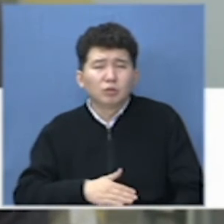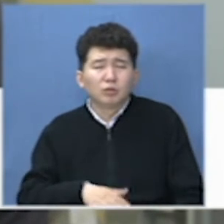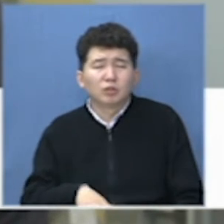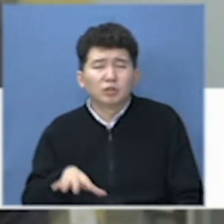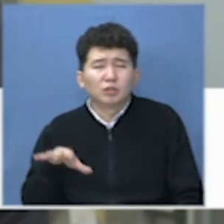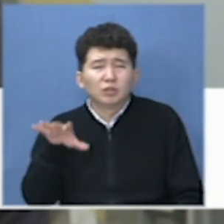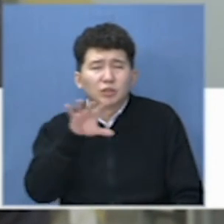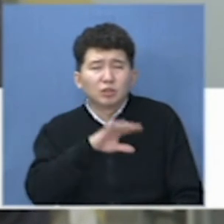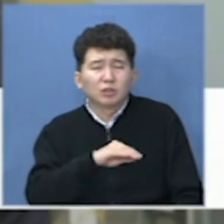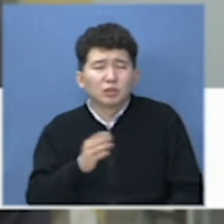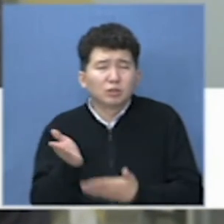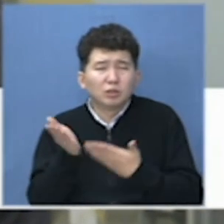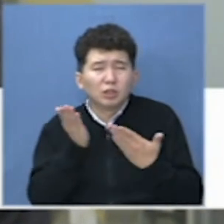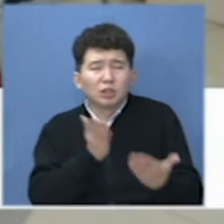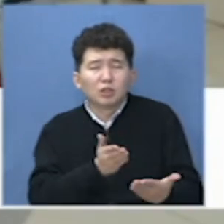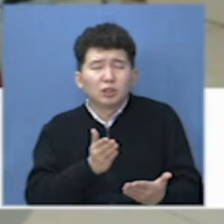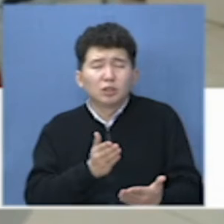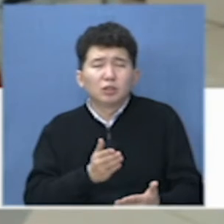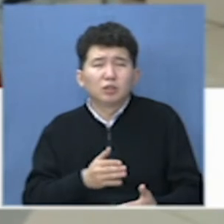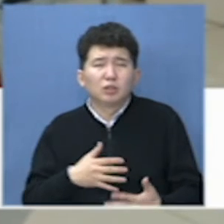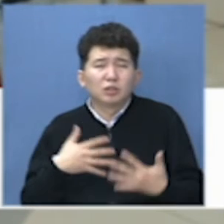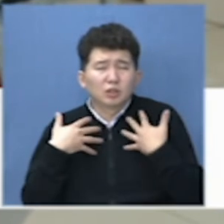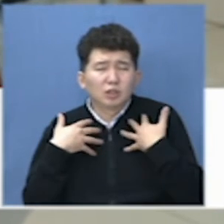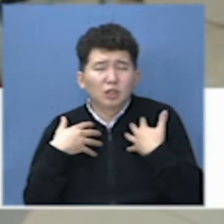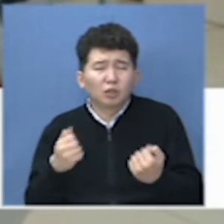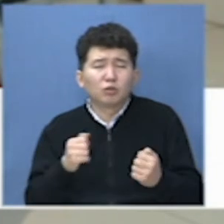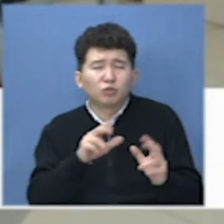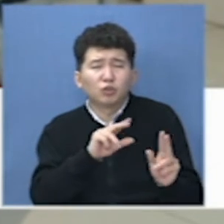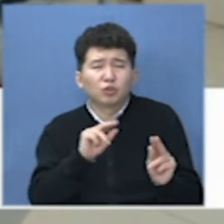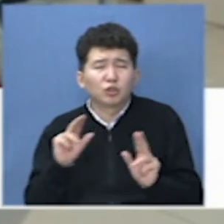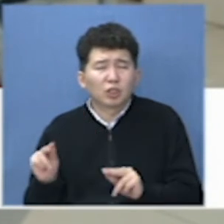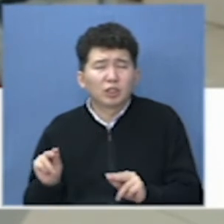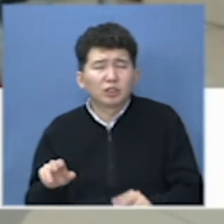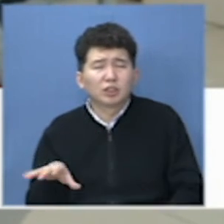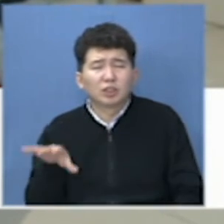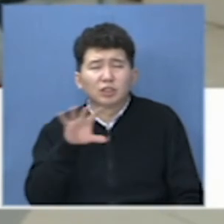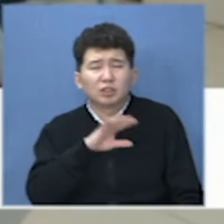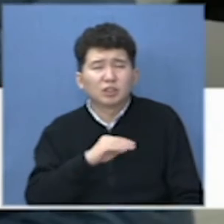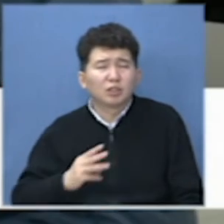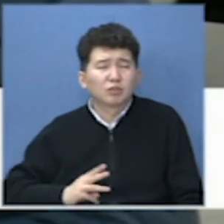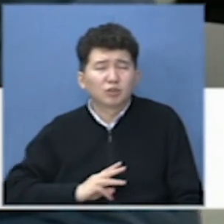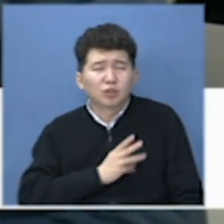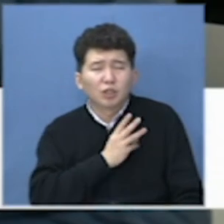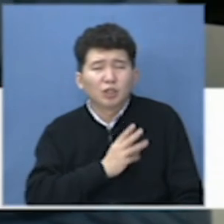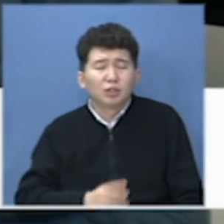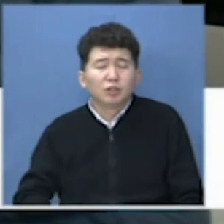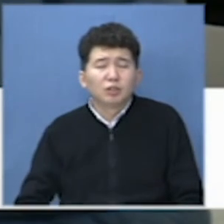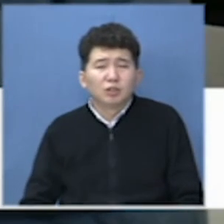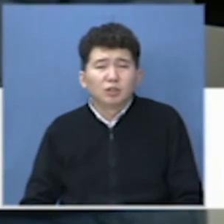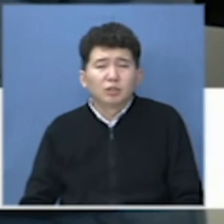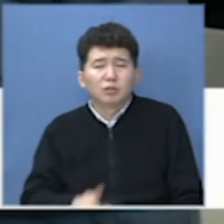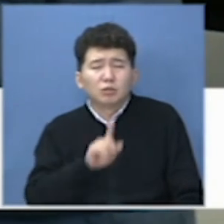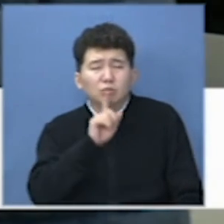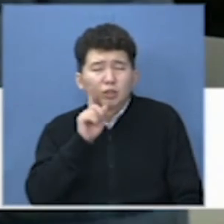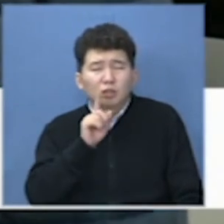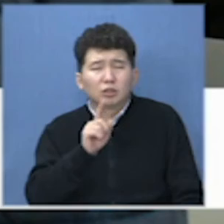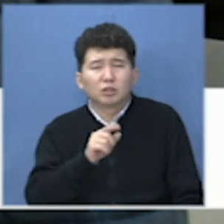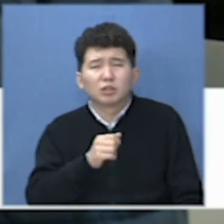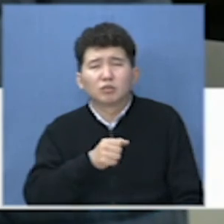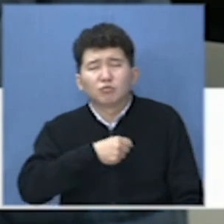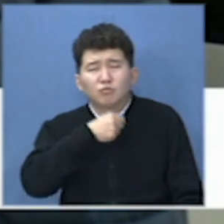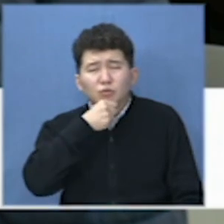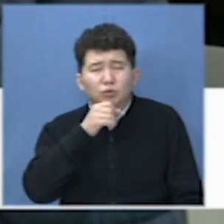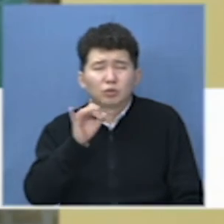желаю счастья в нашем Казахстане. Среди тех, кто пришел сделать свой выбор, люди всех возрастов, и молодые, и взрослые, и